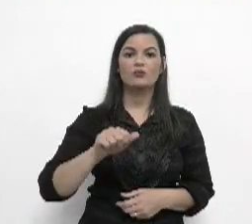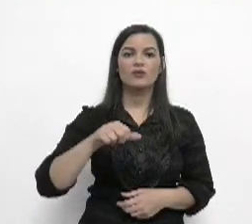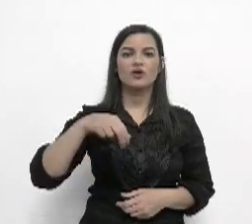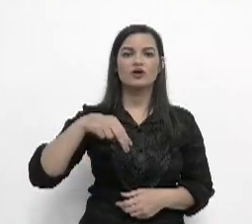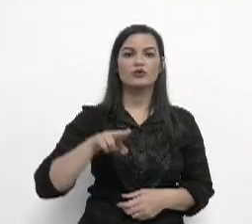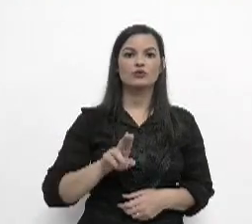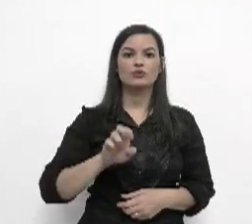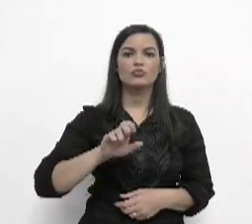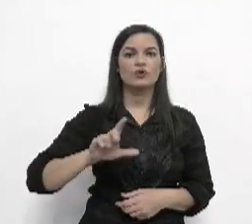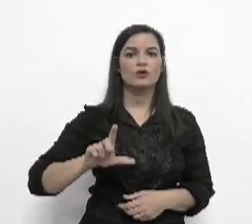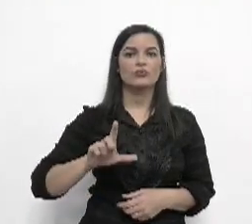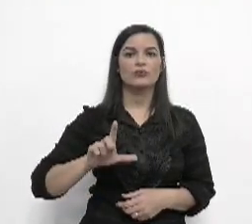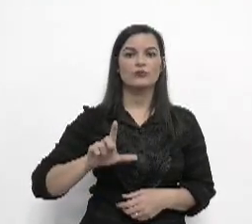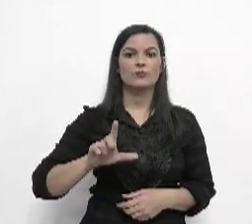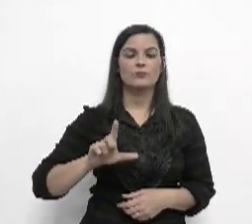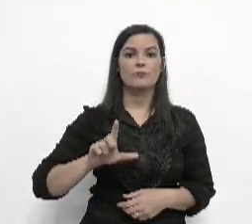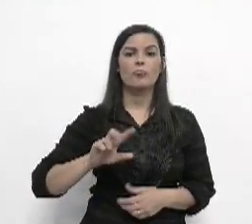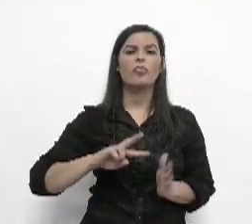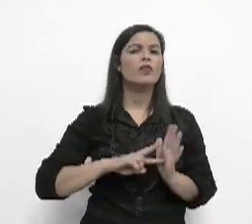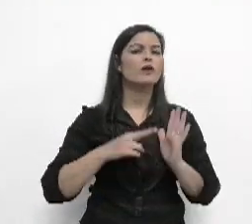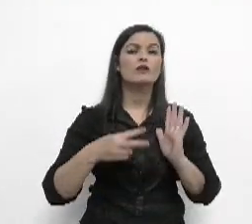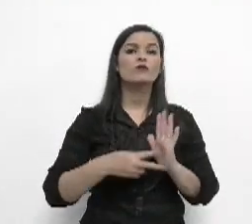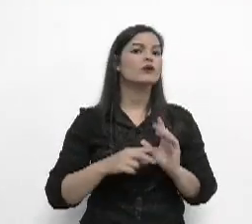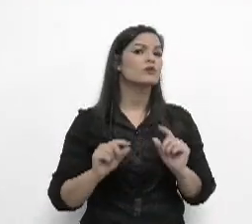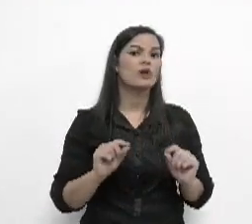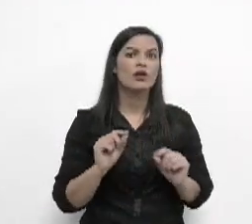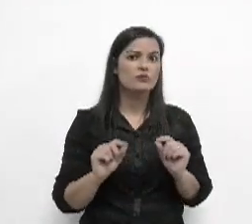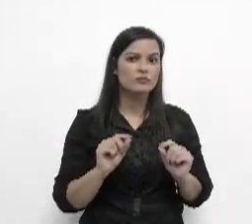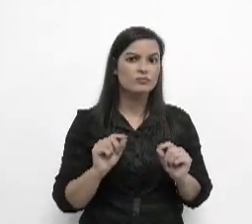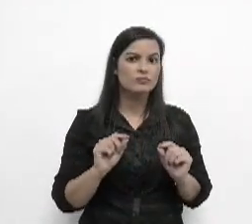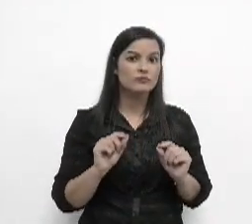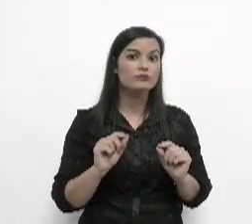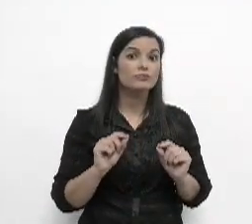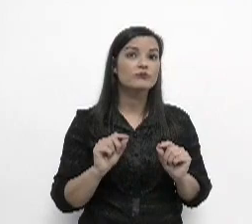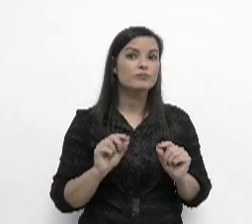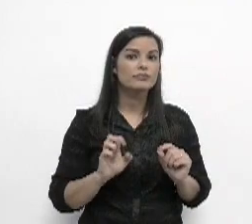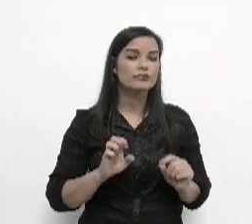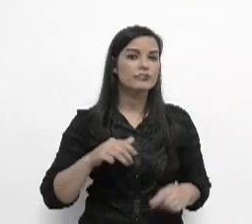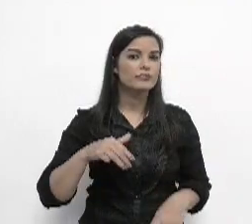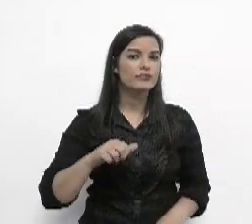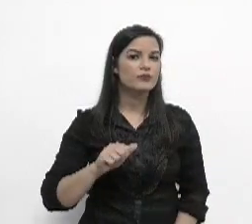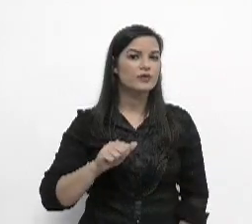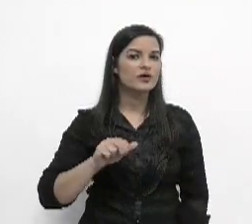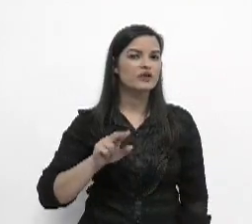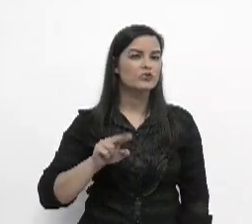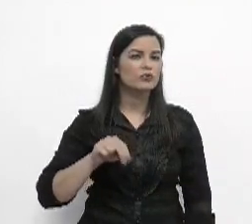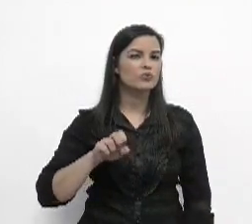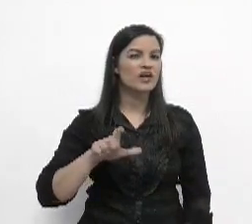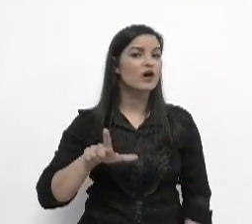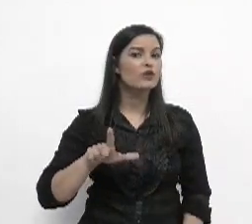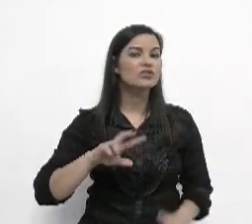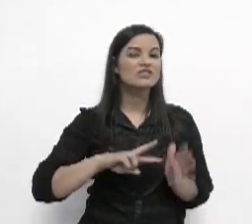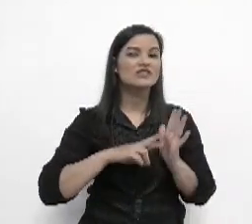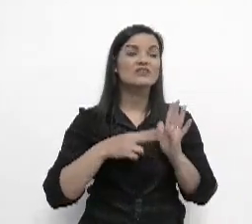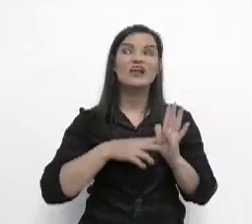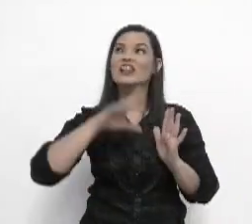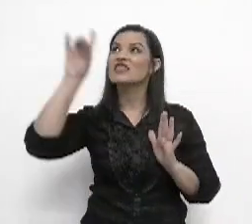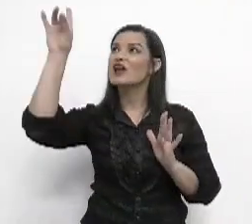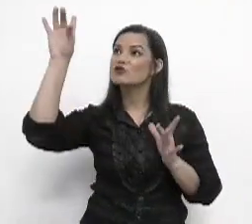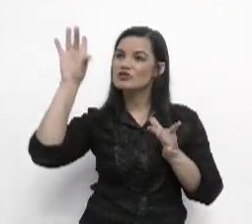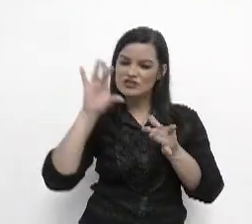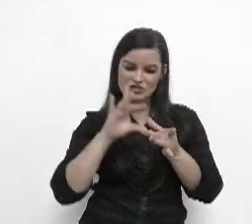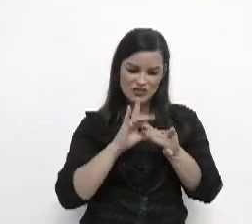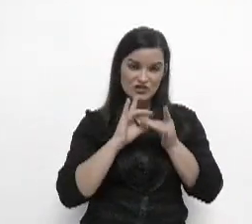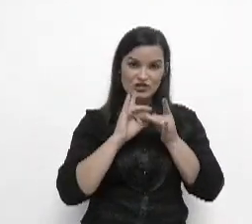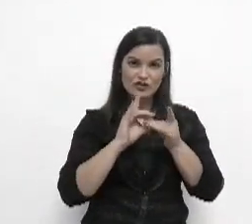여러분 임마누엘의 뜻이 무엇입니까? Qual o significado do Emanuel, irmãos? 임마누엘은 하나님이 우리와 함께 계신다는 뜻이 아닙니까? Emanuel significa Deus